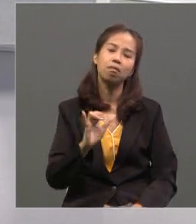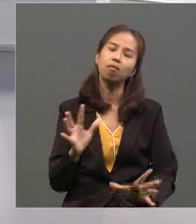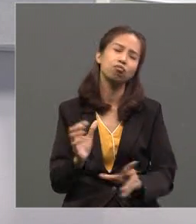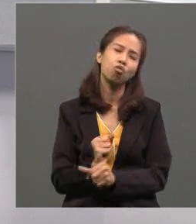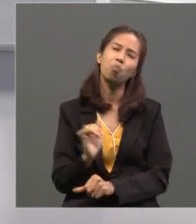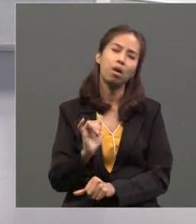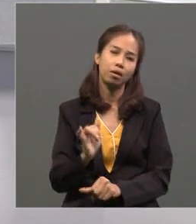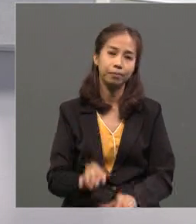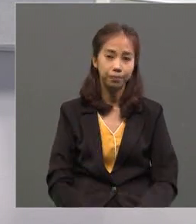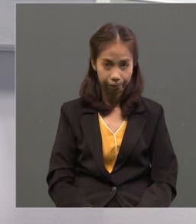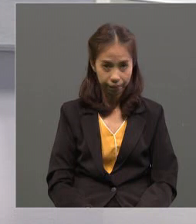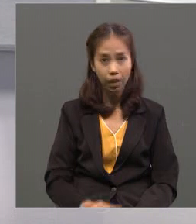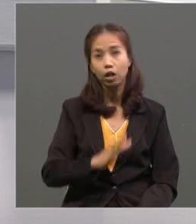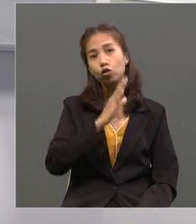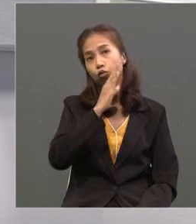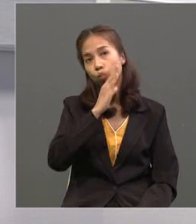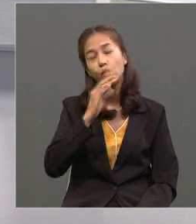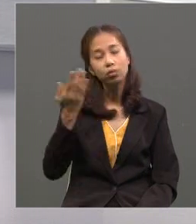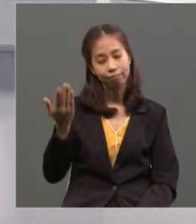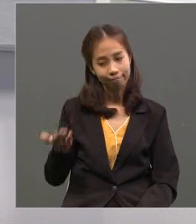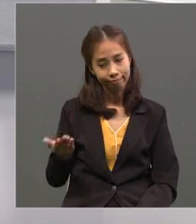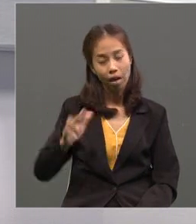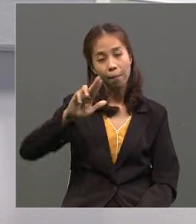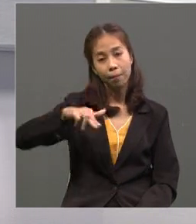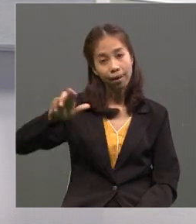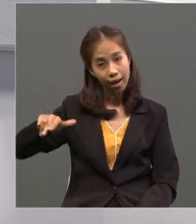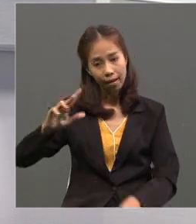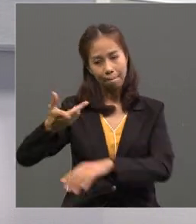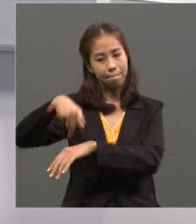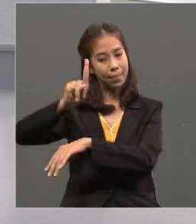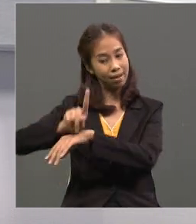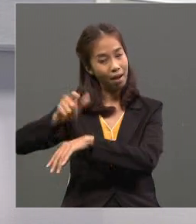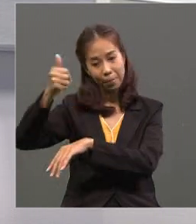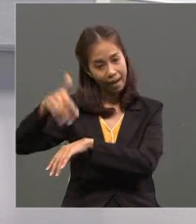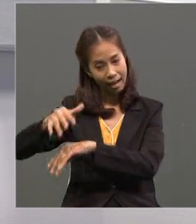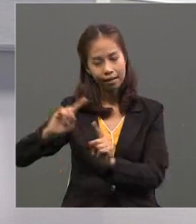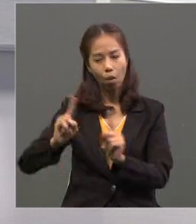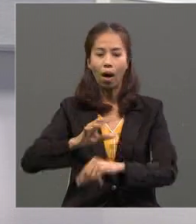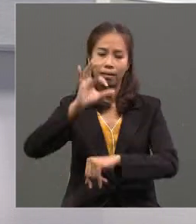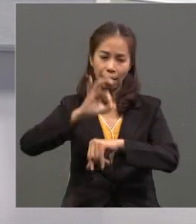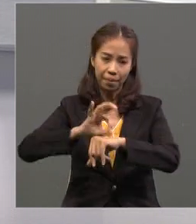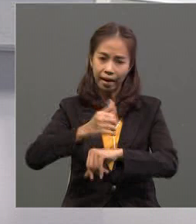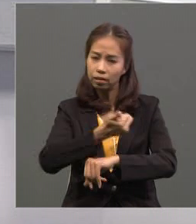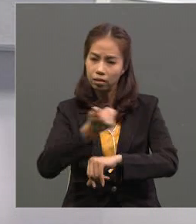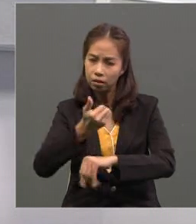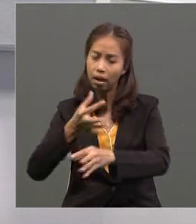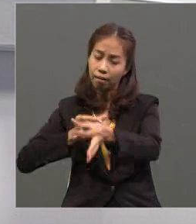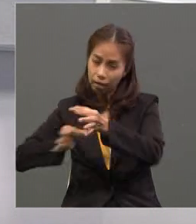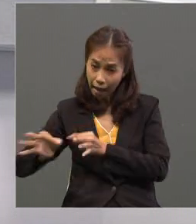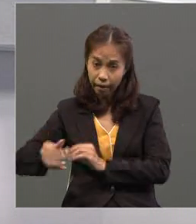เขาคือายคามว่าถ้าเพื่อไทยไม่ไดตประทานศพาผู้ถาราศดอนก็อาจจะมตำแหนงอนๆให้ใในของเพื่อไทย